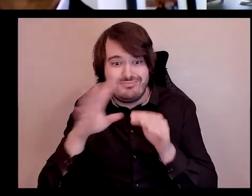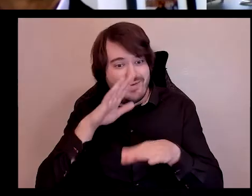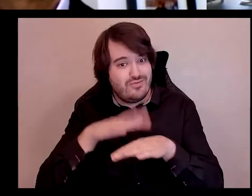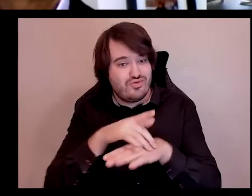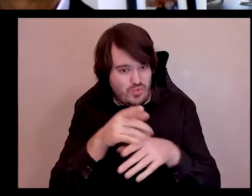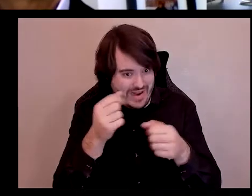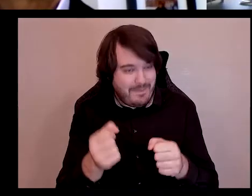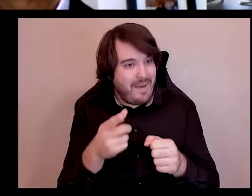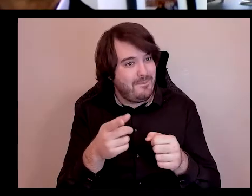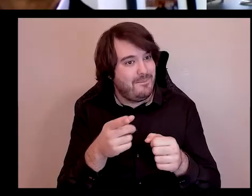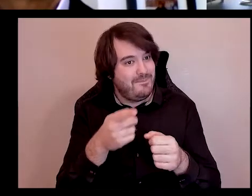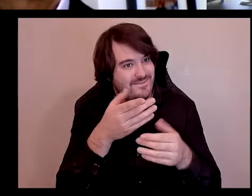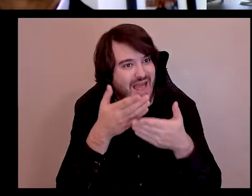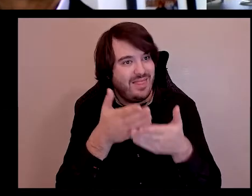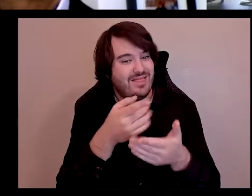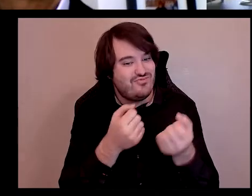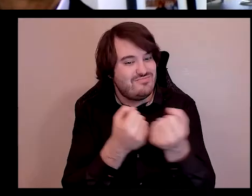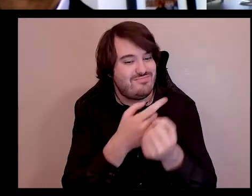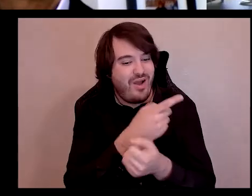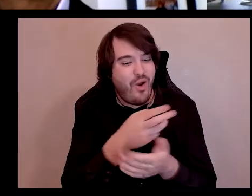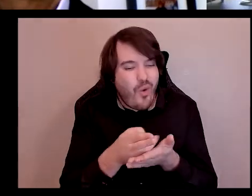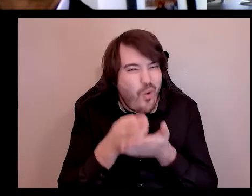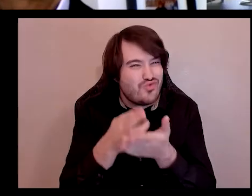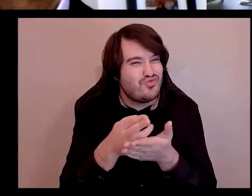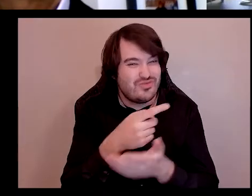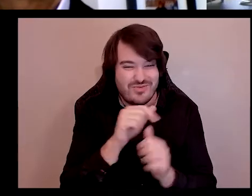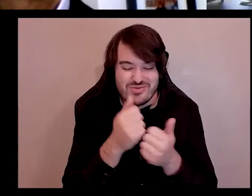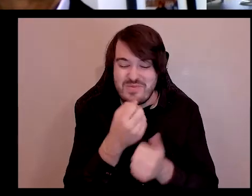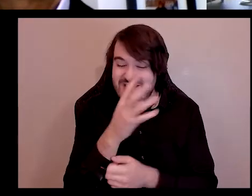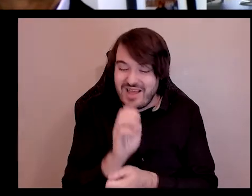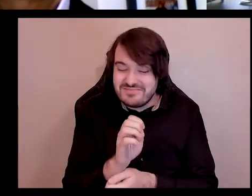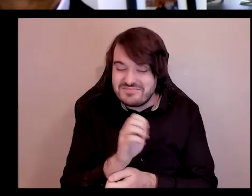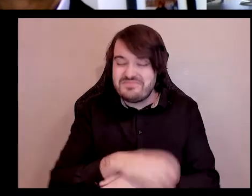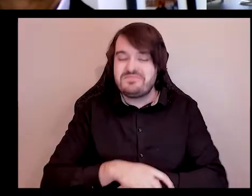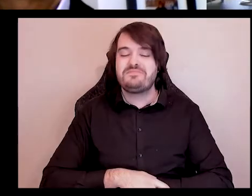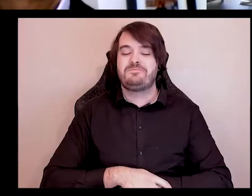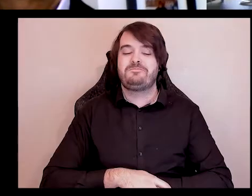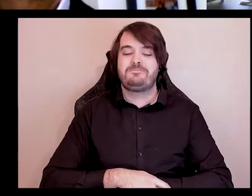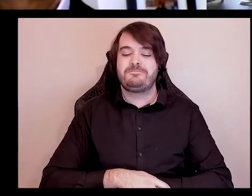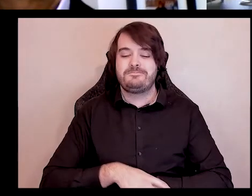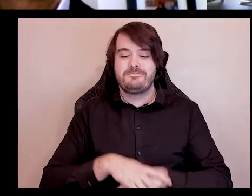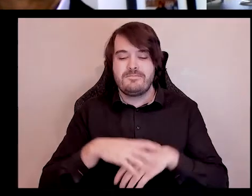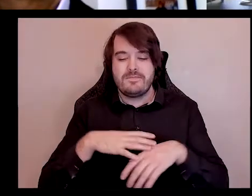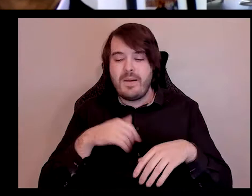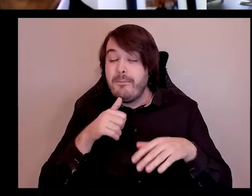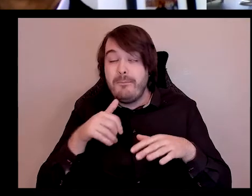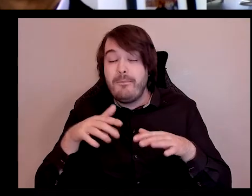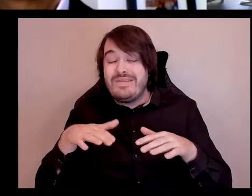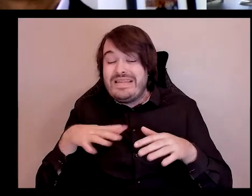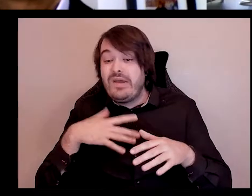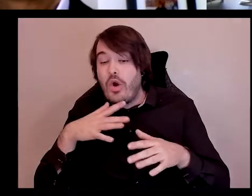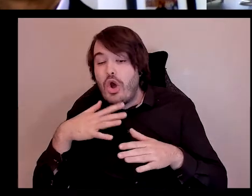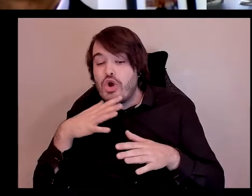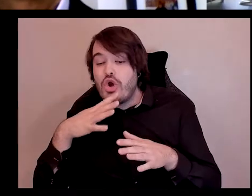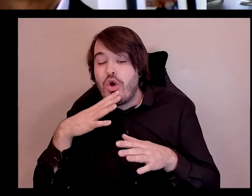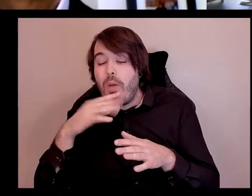critères d'admissibilité là, pour Midi 40, qui sont assez simples somme toute, on vous encourage donc à faire part là, de la disponibilité